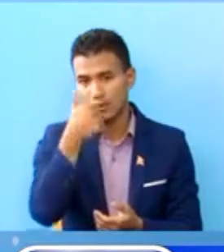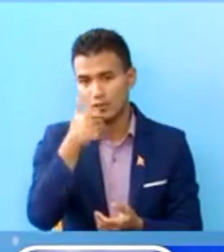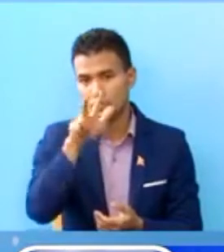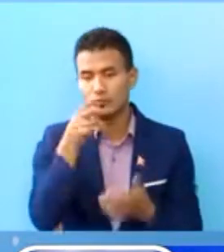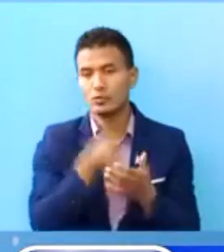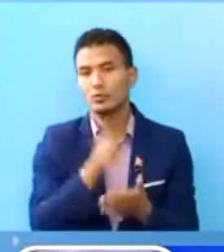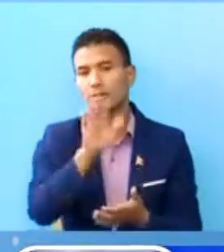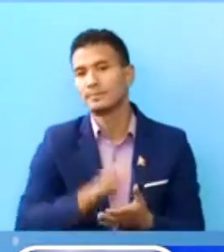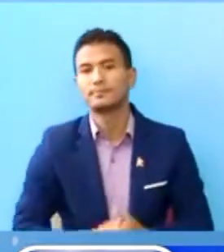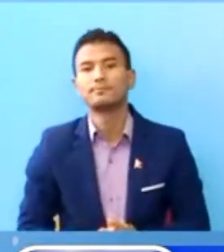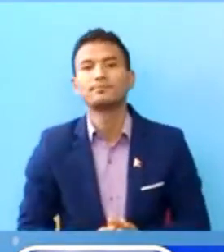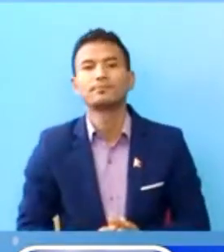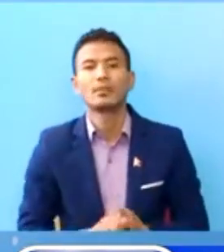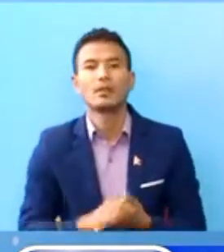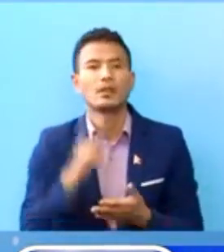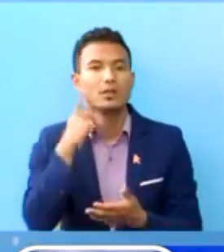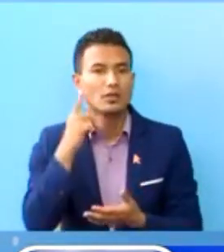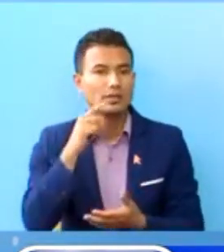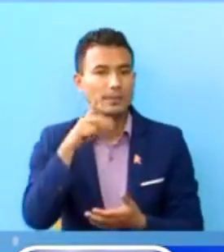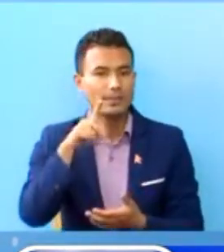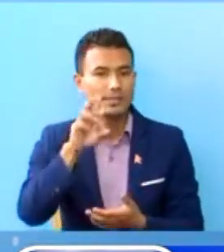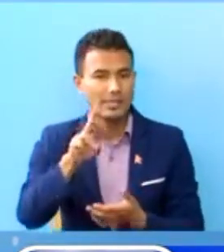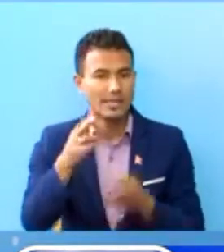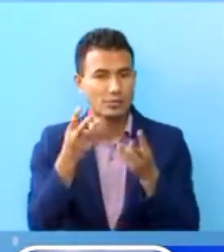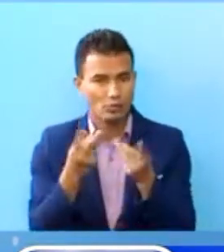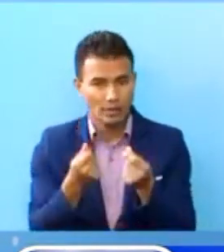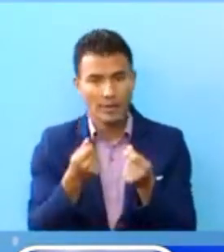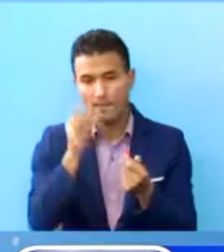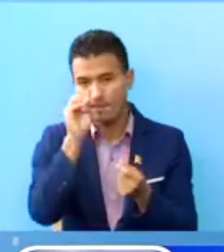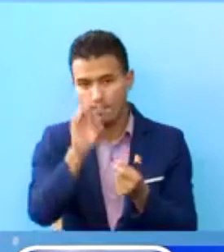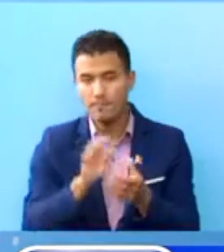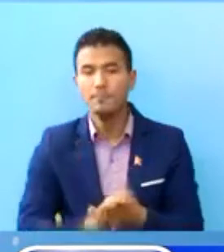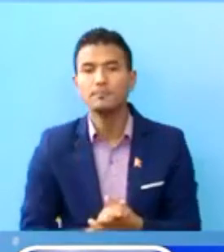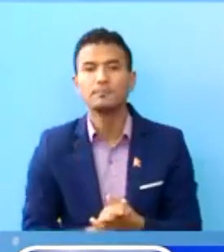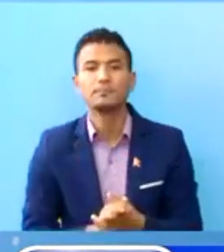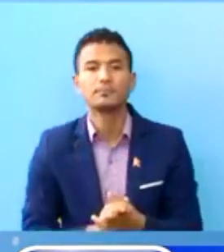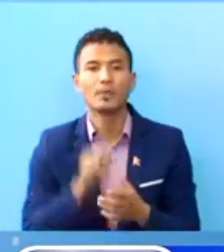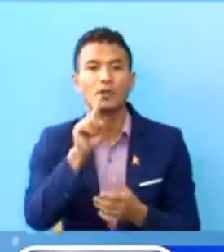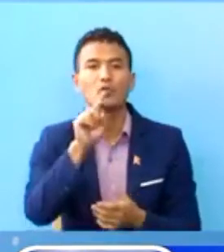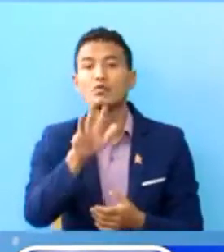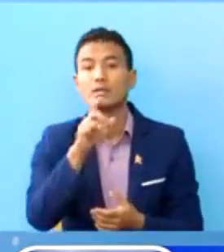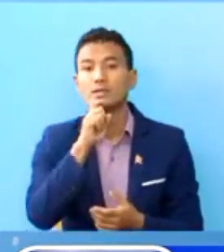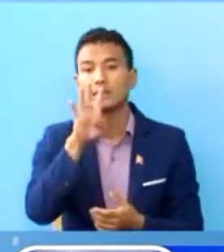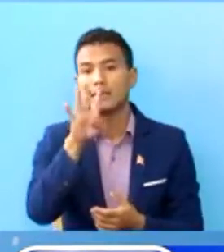16,168 पुगेको छ। दैनिक आरटीपीसीआर गरेको संख्या पनि म भन्न चाहन्छु, 19